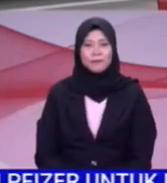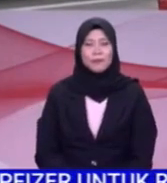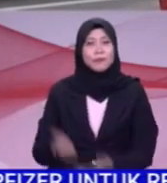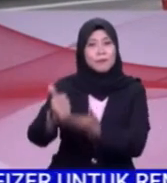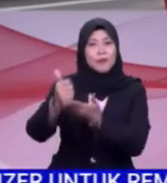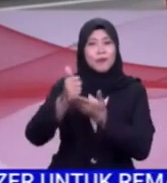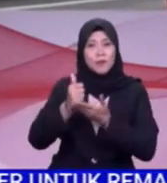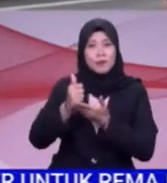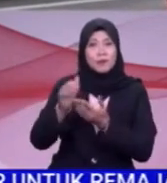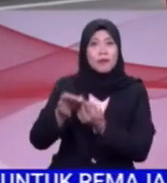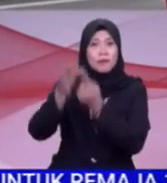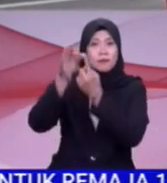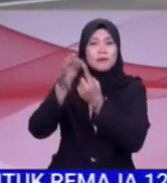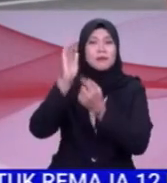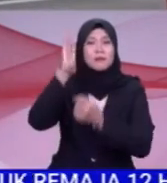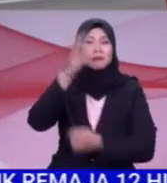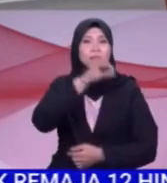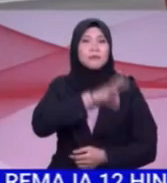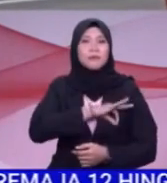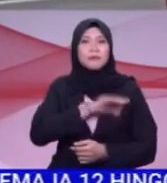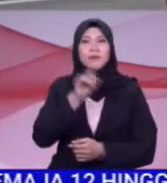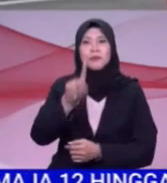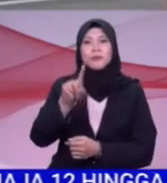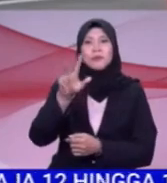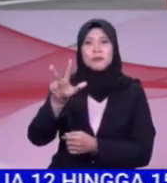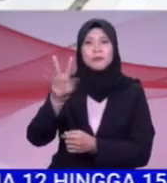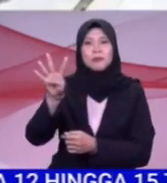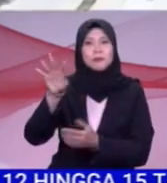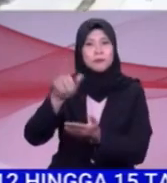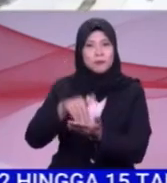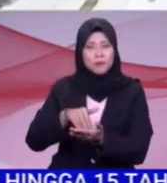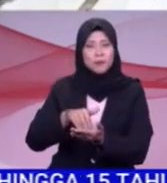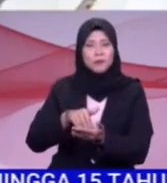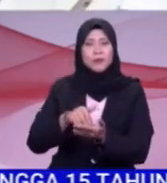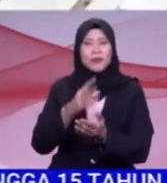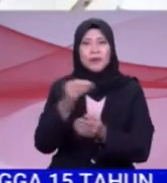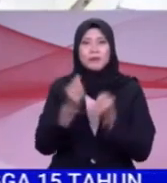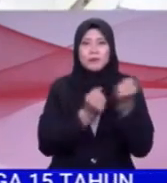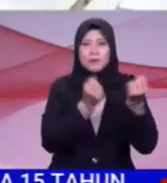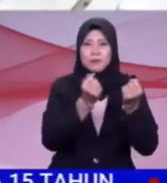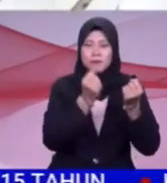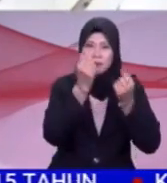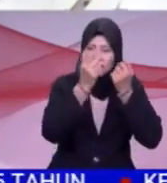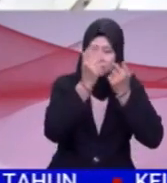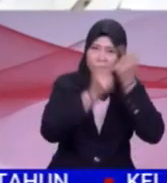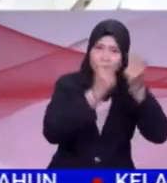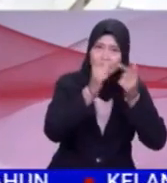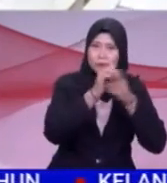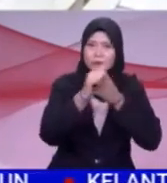Bantuan khas itu bakal memanfaatkan 134,000 melibatkan pemandu pelancong,